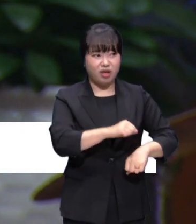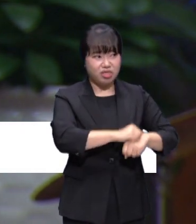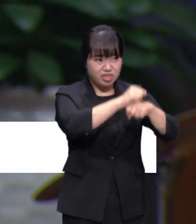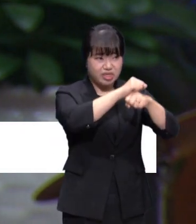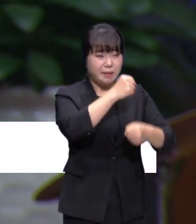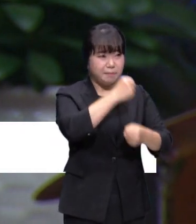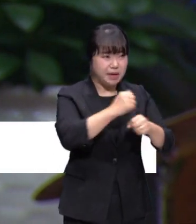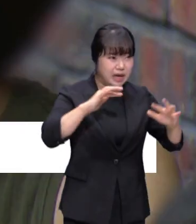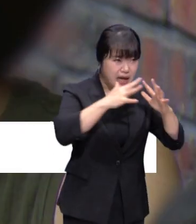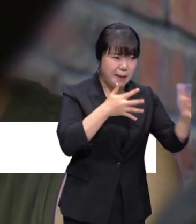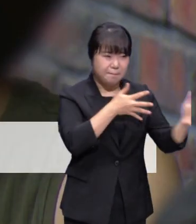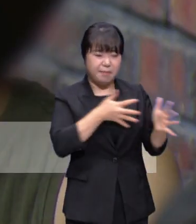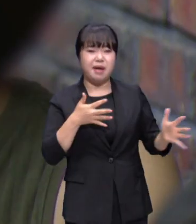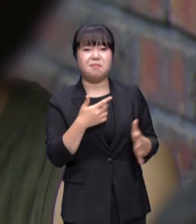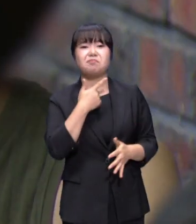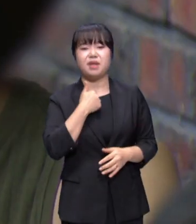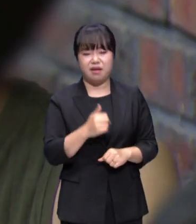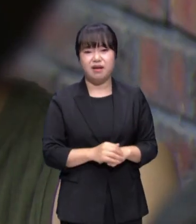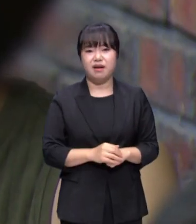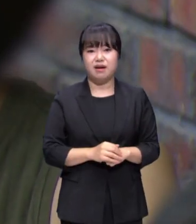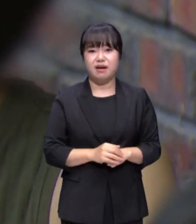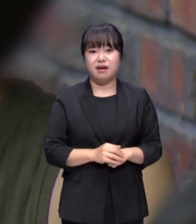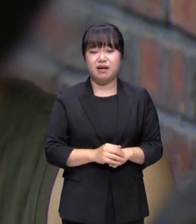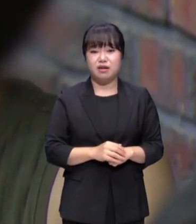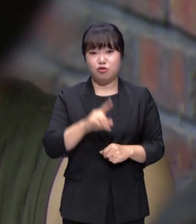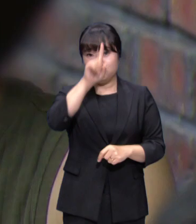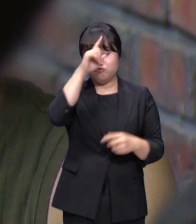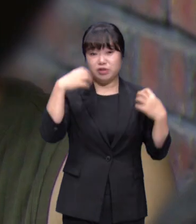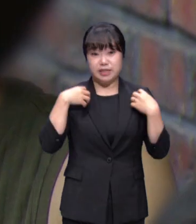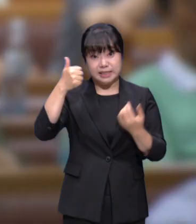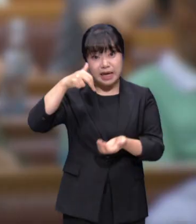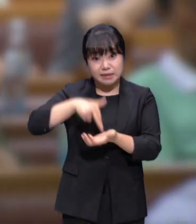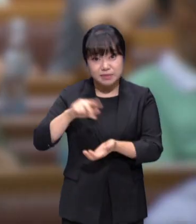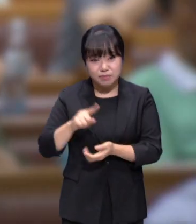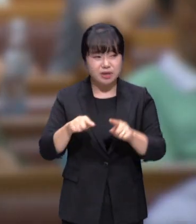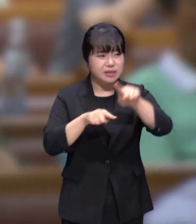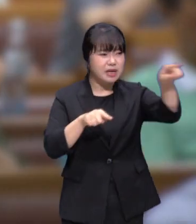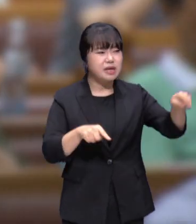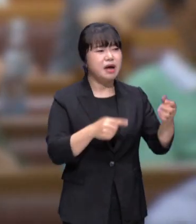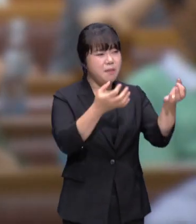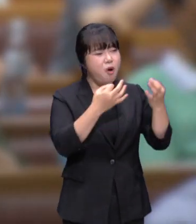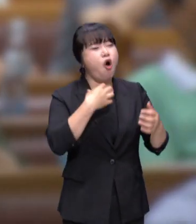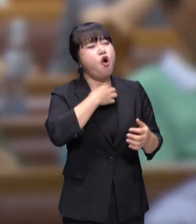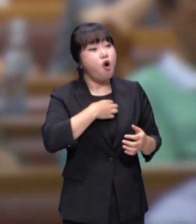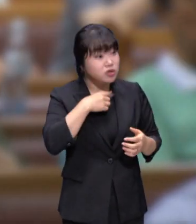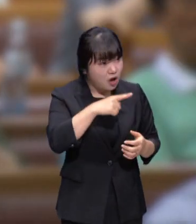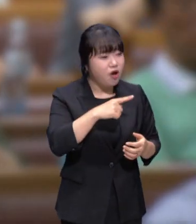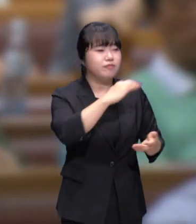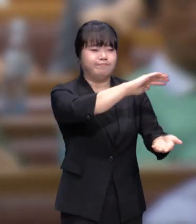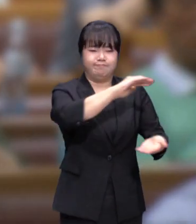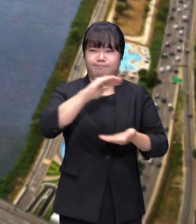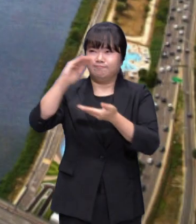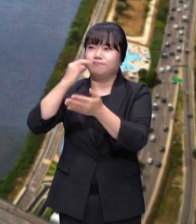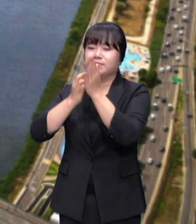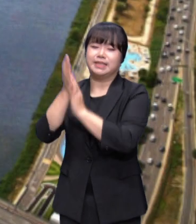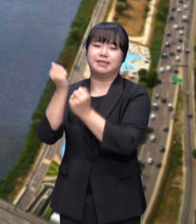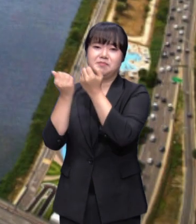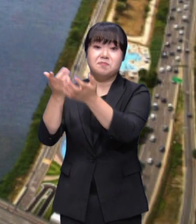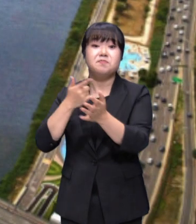추진이 무산된 바 있습니다. 이필형 구청장은 주민이 걱정하는 문제를 서울시에 충분히